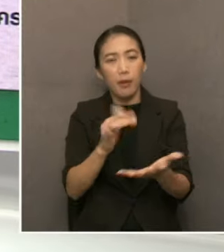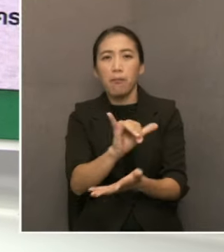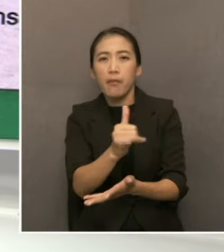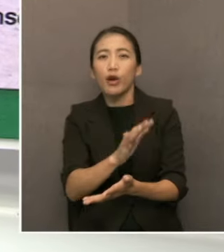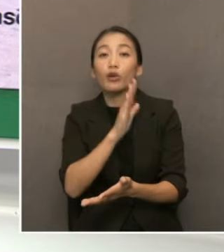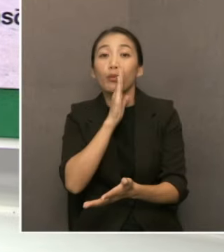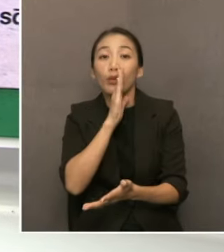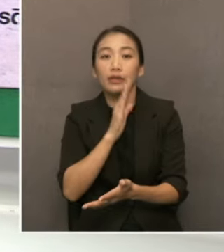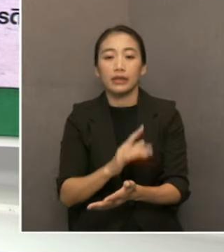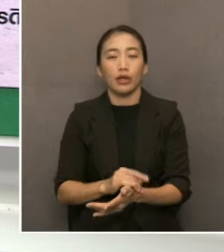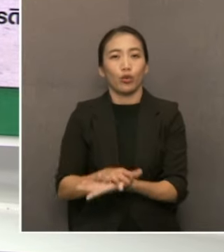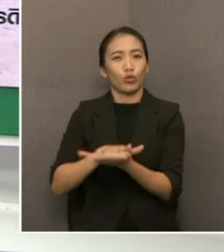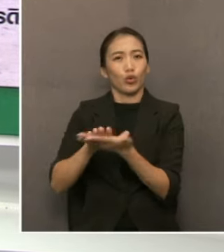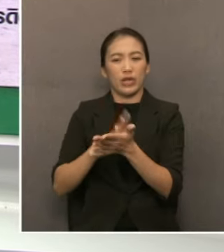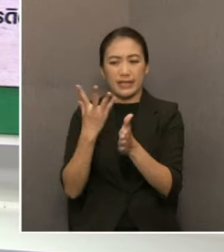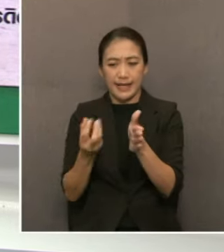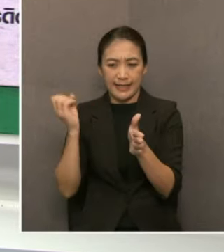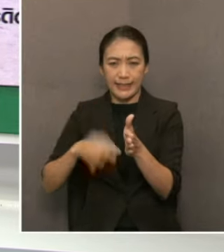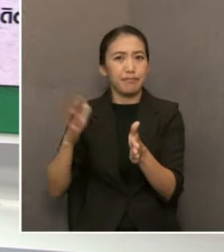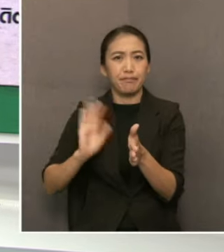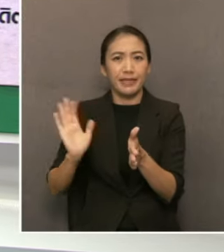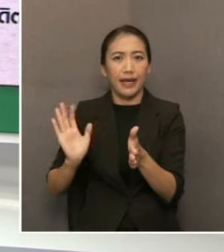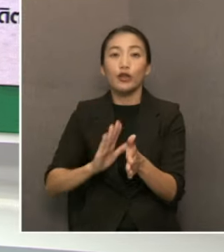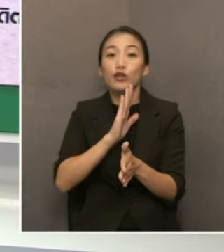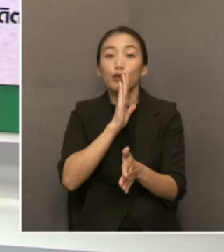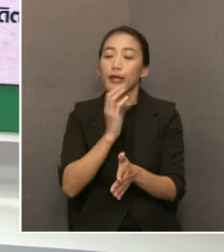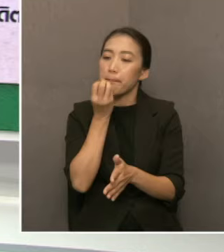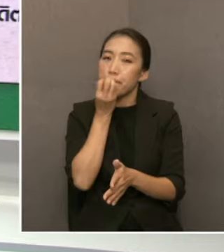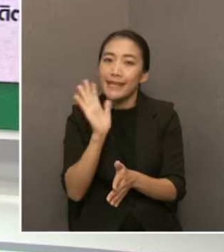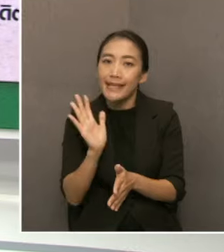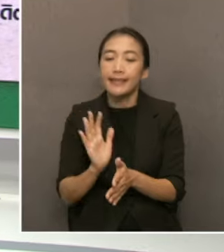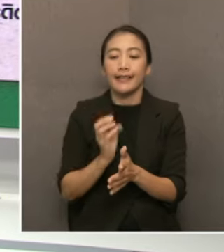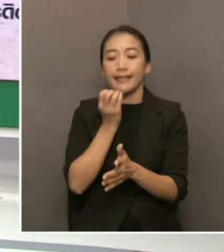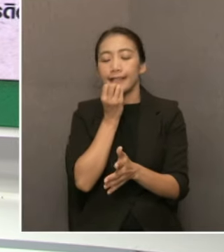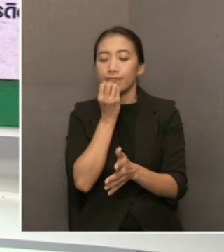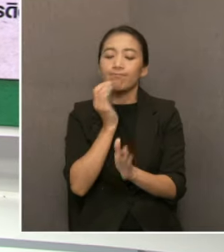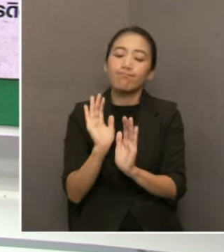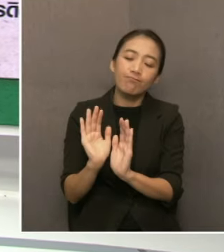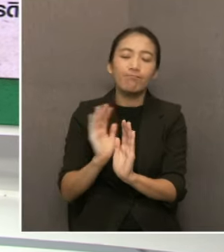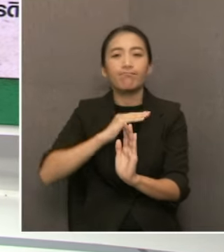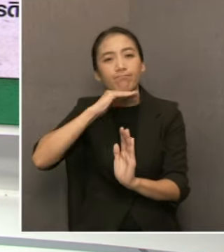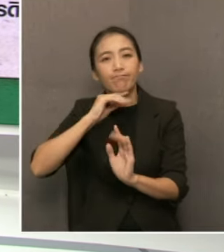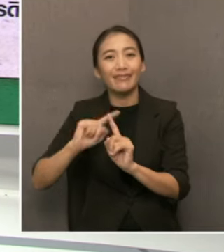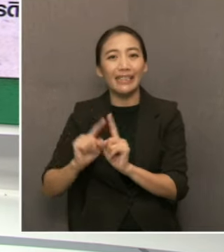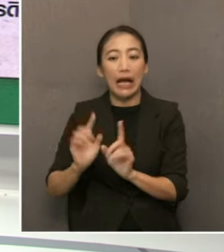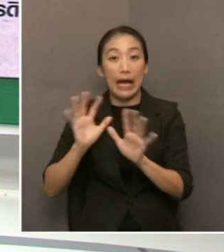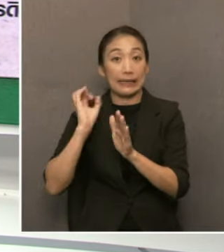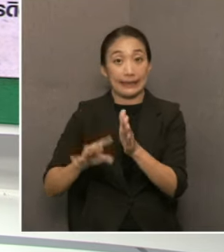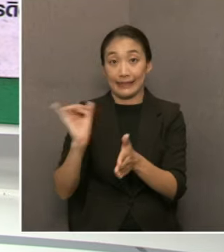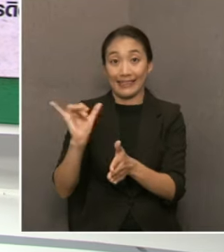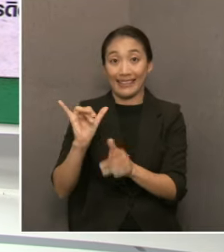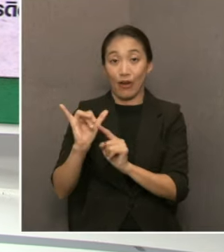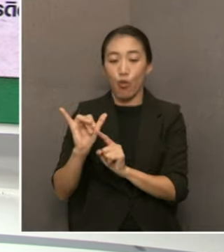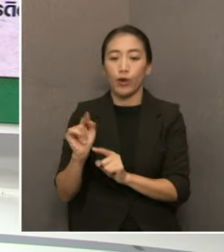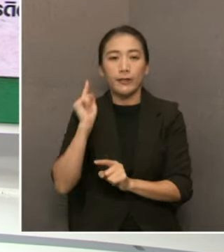ได้น้อยกลุ่มเปราะบางที่ไม่สามารถเข้าถึงอาหารได้นะคะก็สามารถกู้อาหารที่ไม่ต้องกลายไปเป็นขยะอาหารได้กว่า5ล้